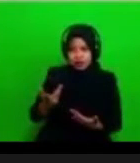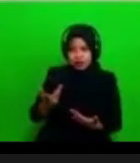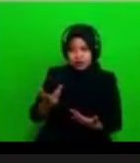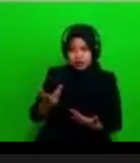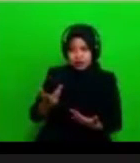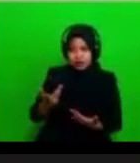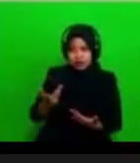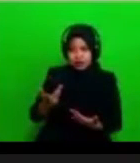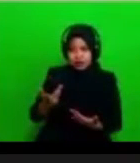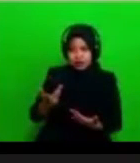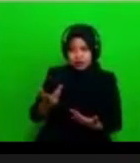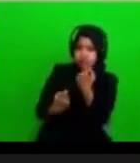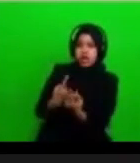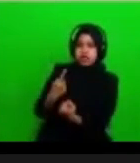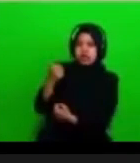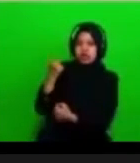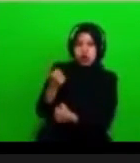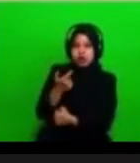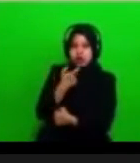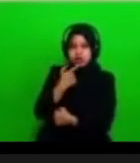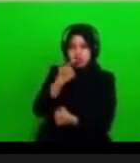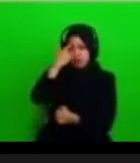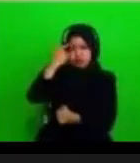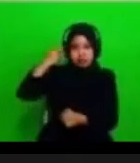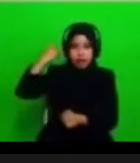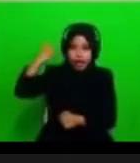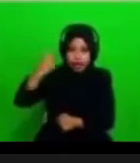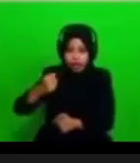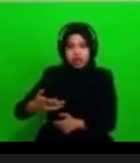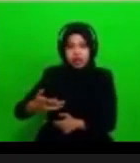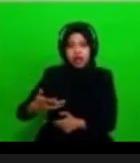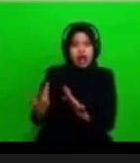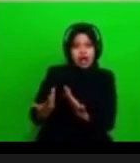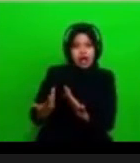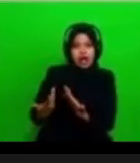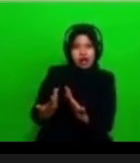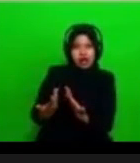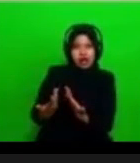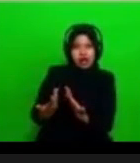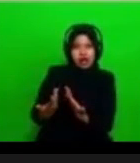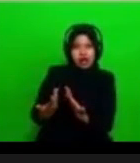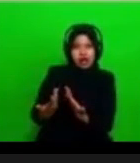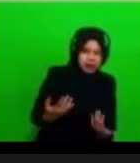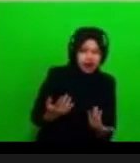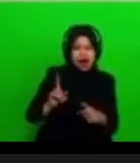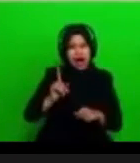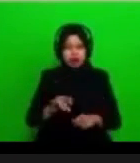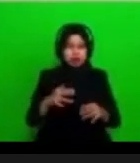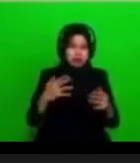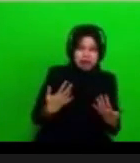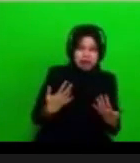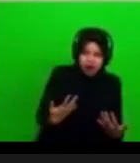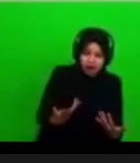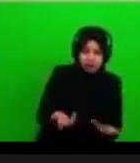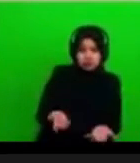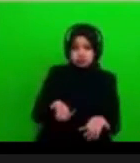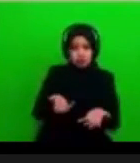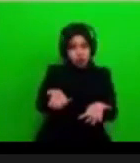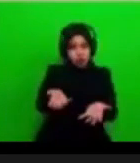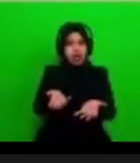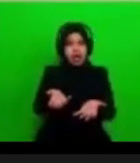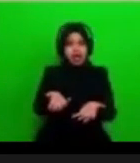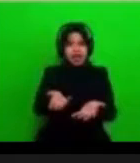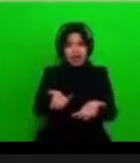untuk silakan yang ingin bertanya seputar Merdeka Belajar atau gimana ini ya, apa seharusnya gitu kan.